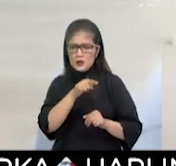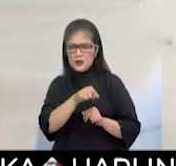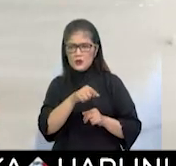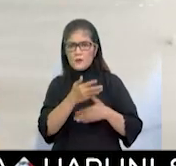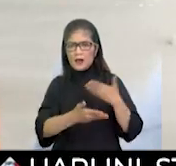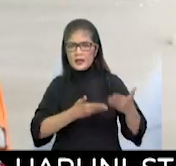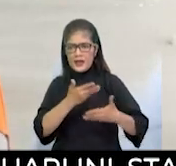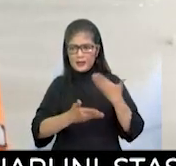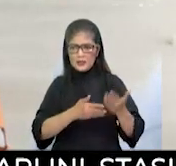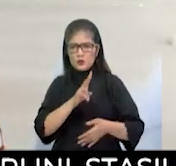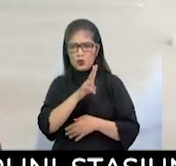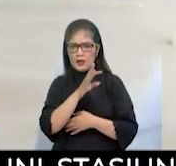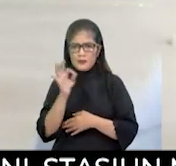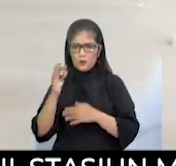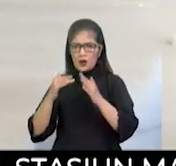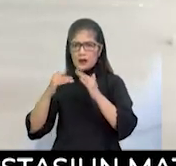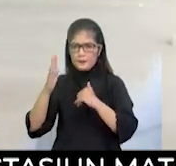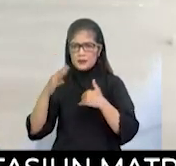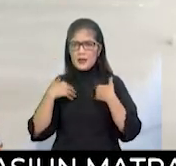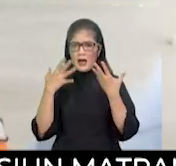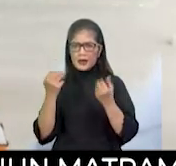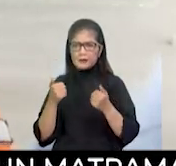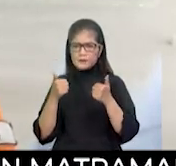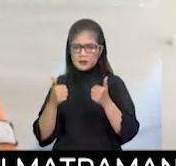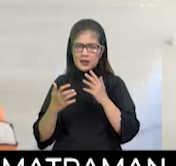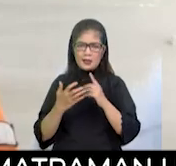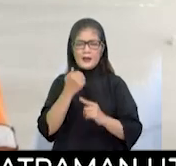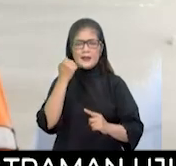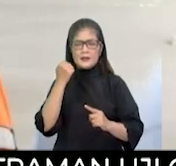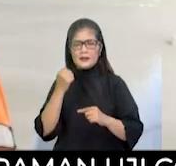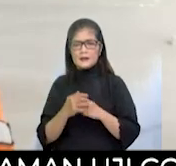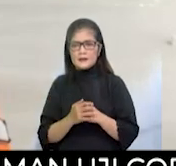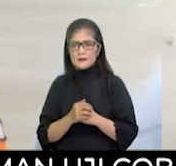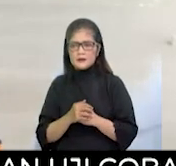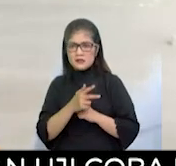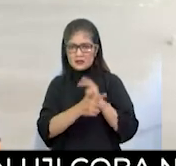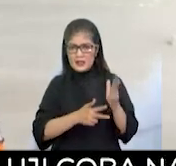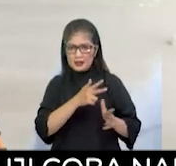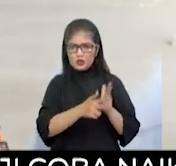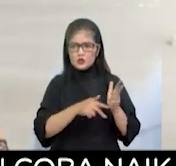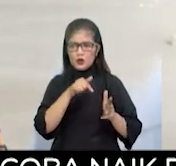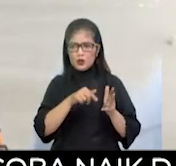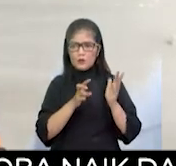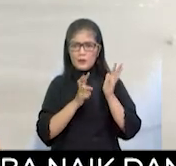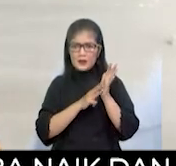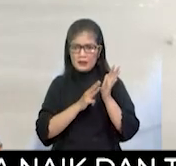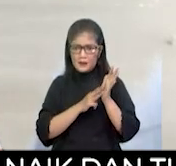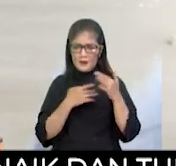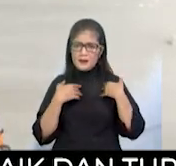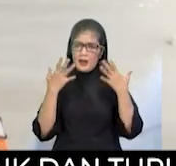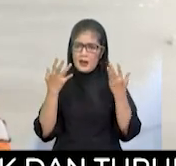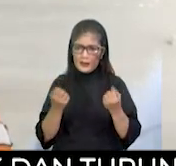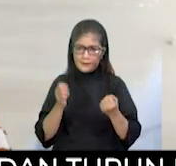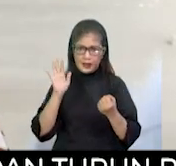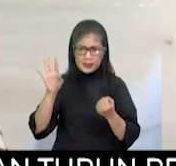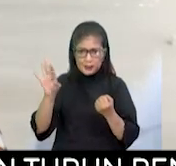atas 2.000 harapannya ya. Dengan adanya stasiun shelter Matraman ini bisa sebagai